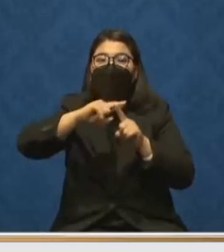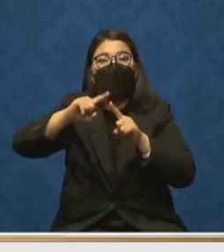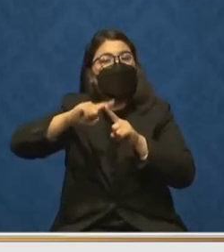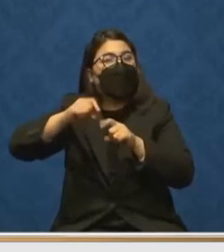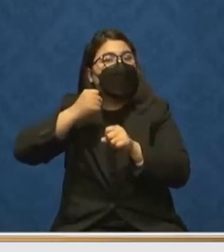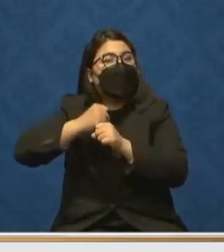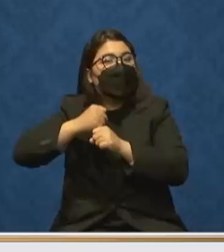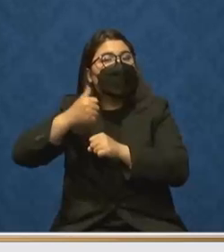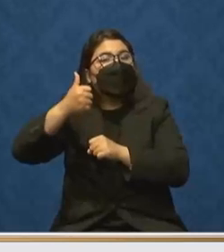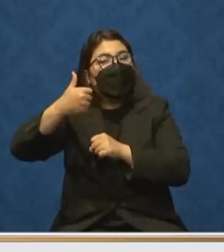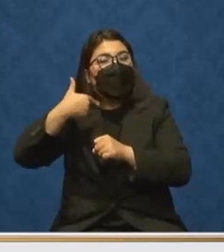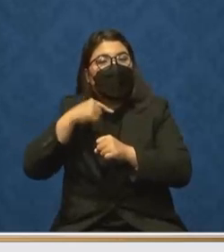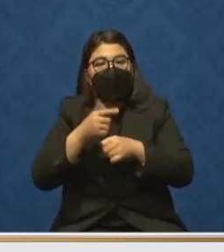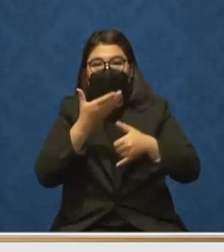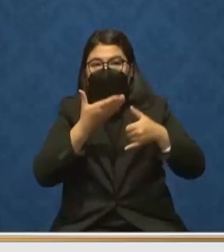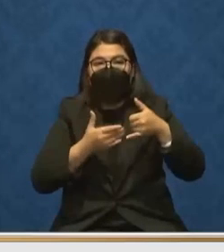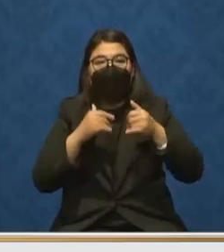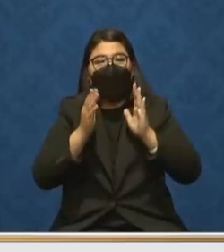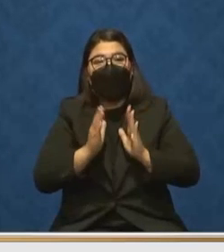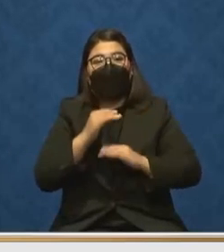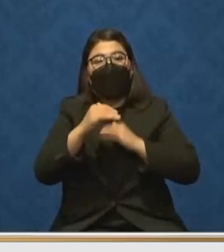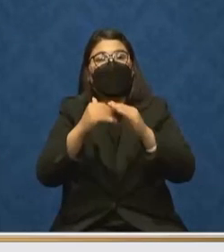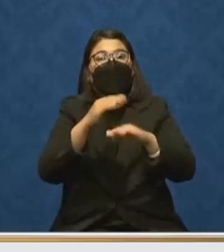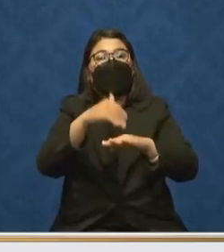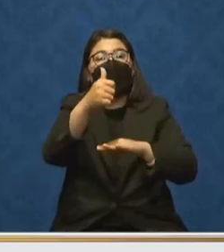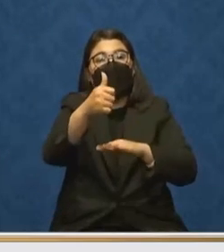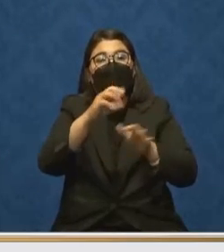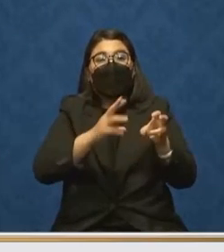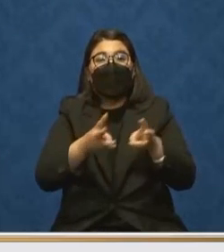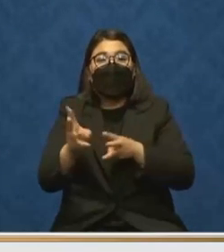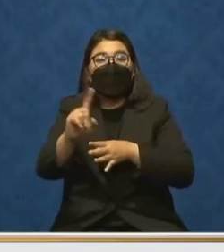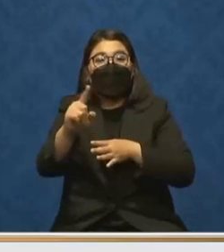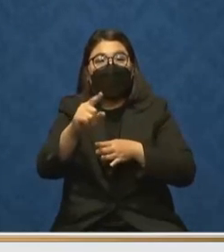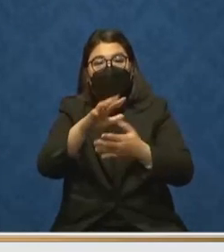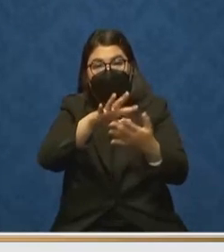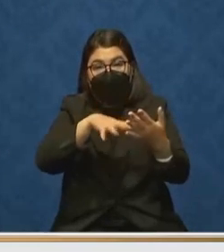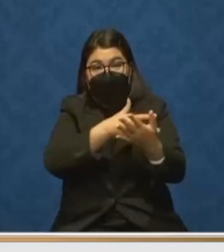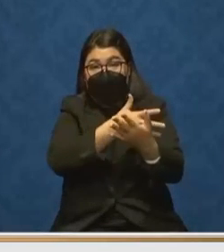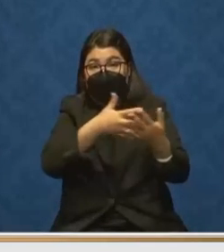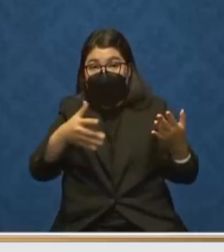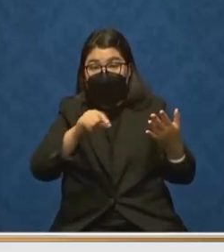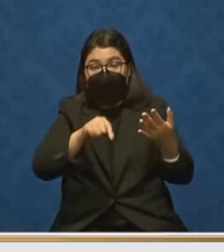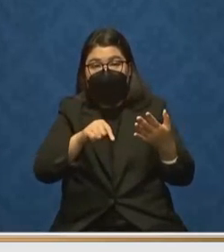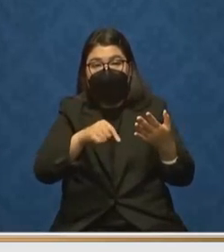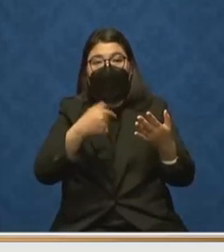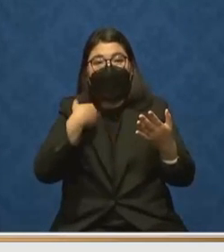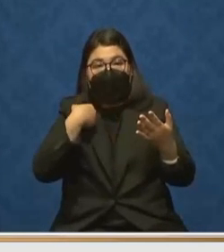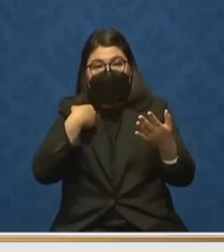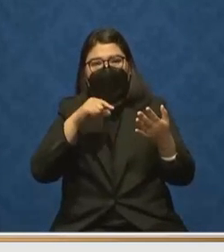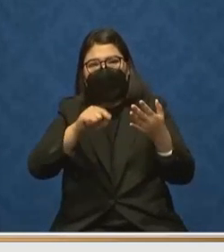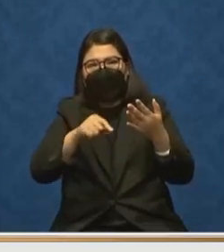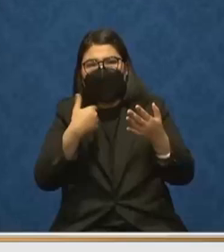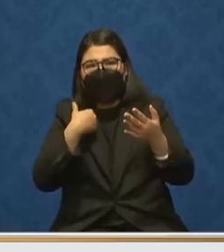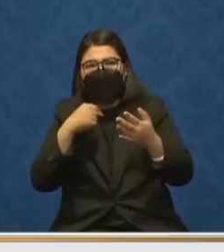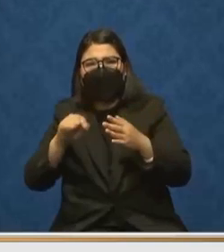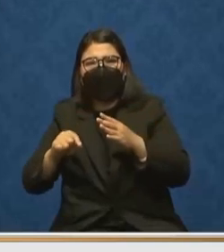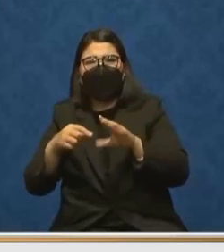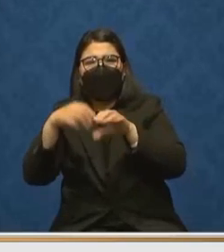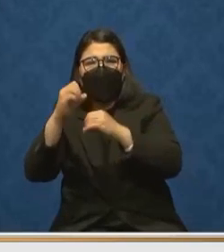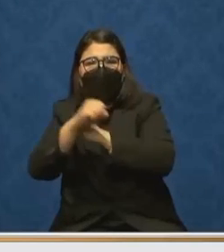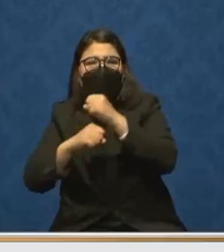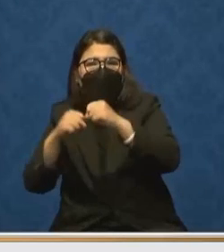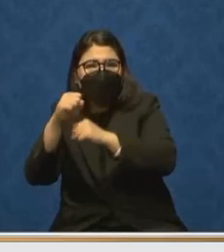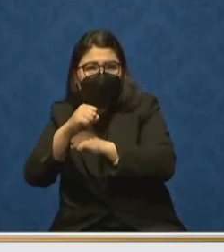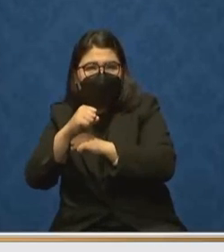ชีวิตของประชาชนในพื้นที่เช่นพัฒนาผังเมืองและปรับปรุงภูมิทัศน์ไม่น้อยกว่า14ผังก่อสร้างศูนย์การแพทย์ครบวงจร2แห่ง